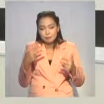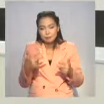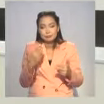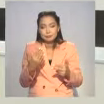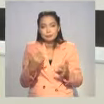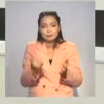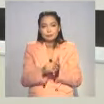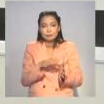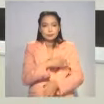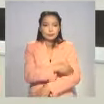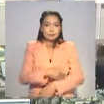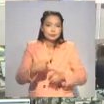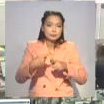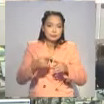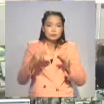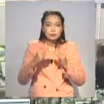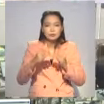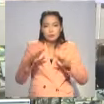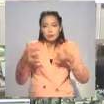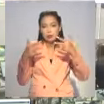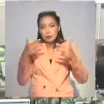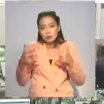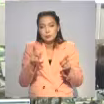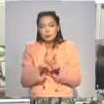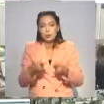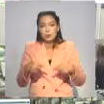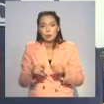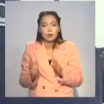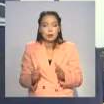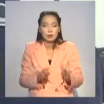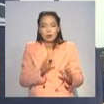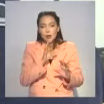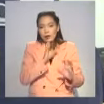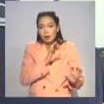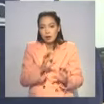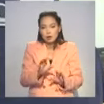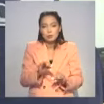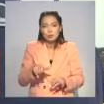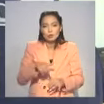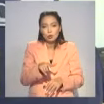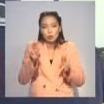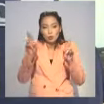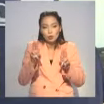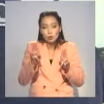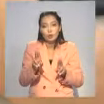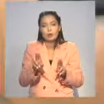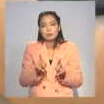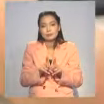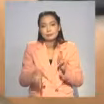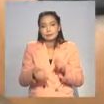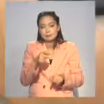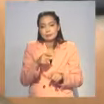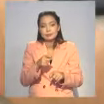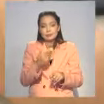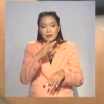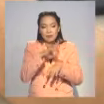қиылыстар мен тұрғын үйлердің аулаларына орнатылған камералардың қоғамдық тәртіпті қамтамасыз етіп, жол қозғалысы ережелерін бұзу фактілерін автоматты